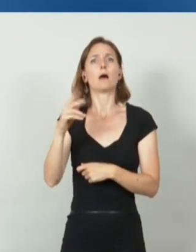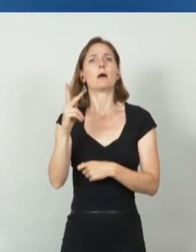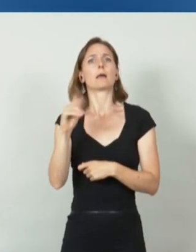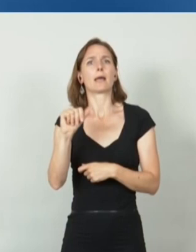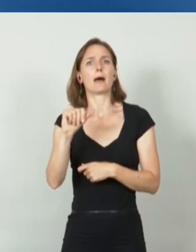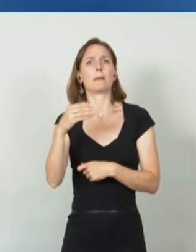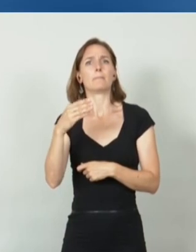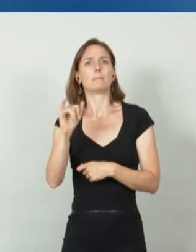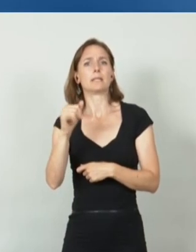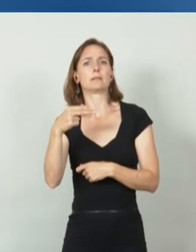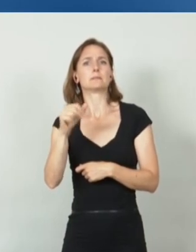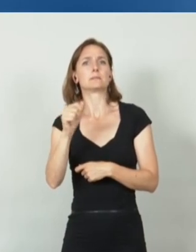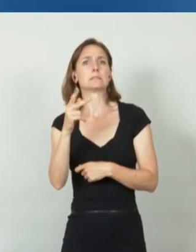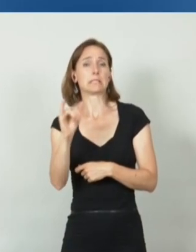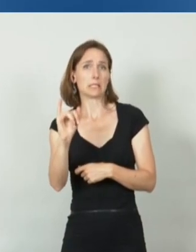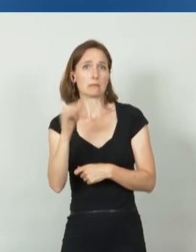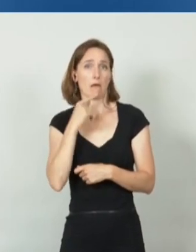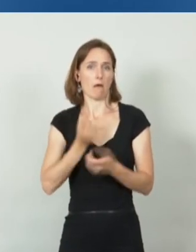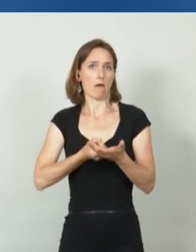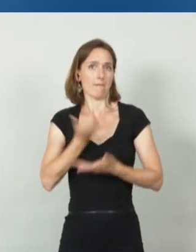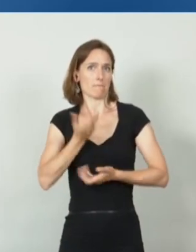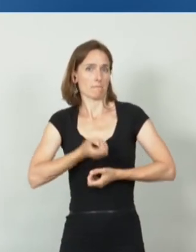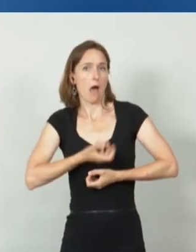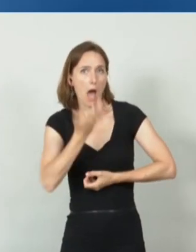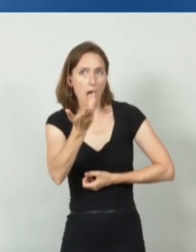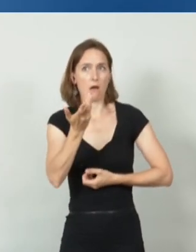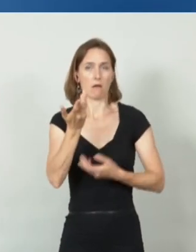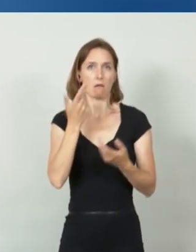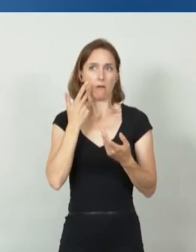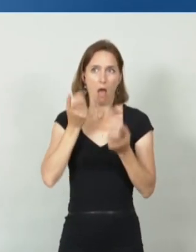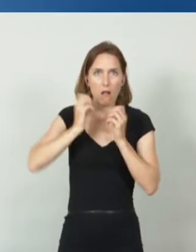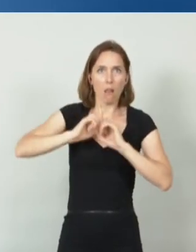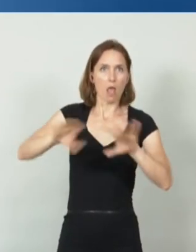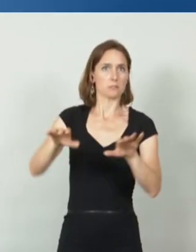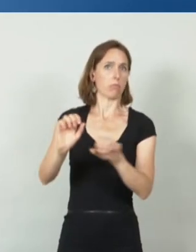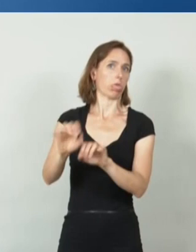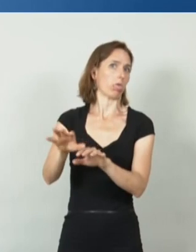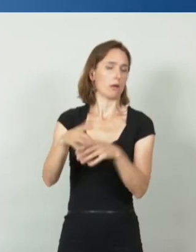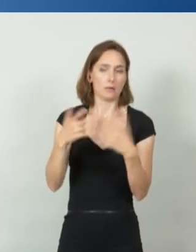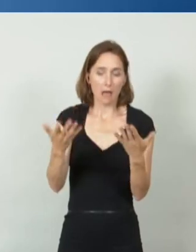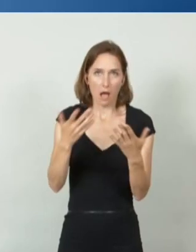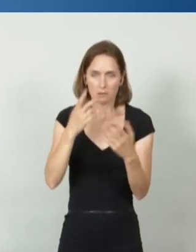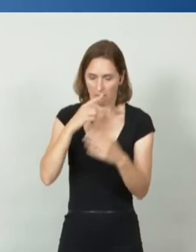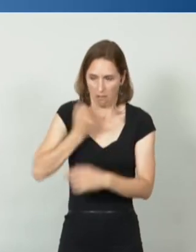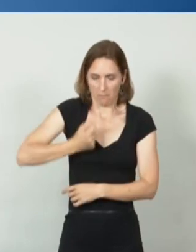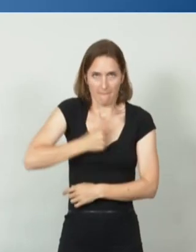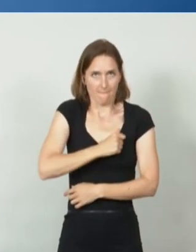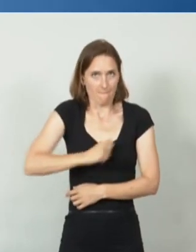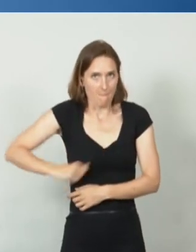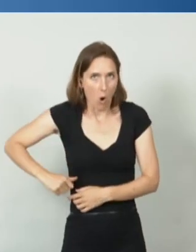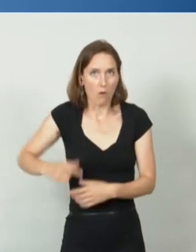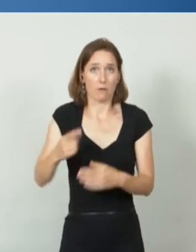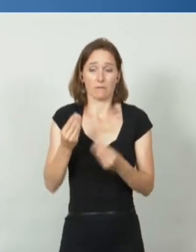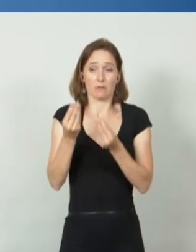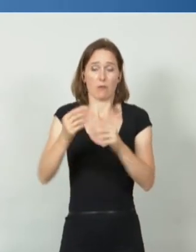bâtiment classé que vous laissez squatter par l'extrême gauche malgré les nuisances dont ils sont à l'origine et à la dévaluation du quartier